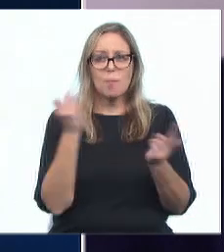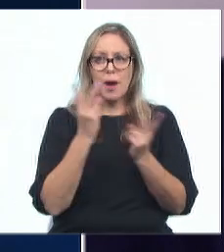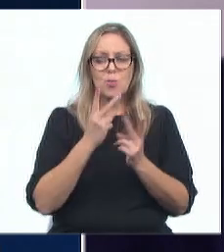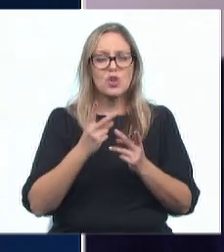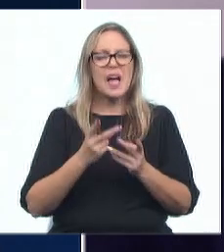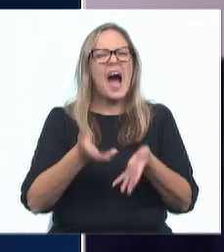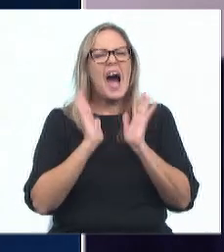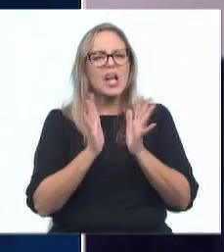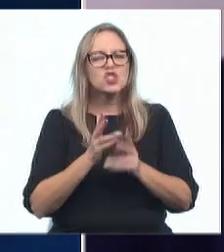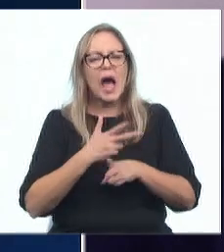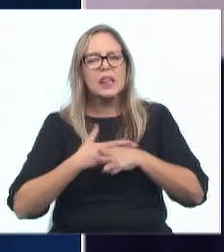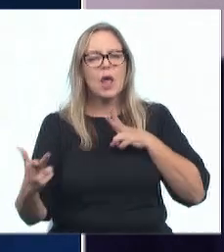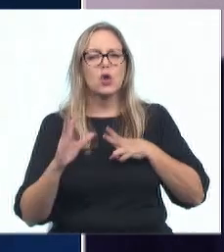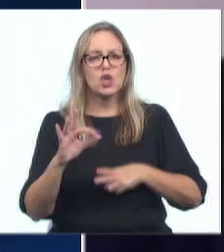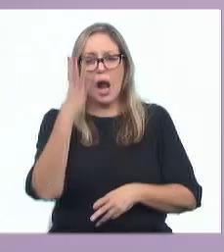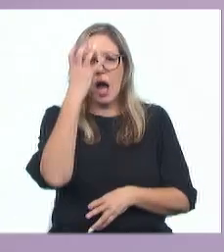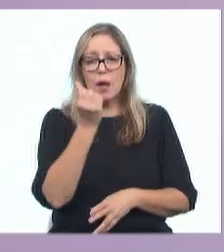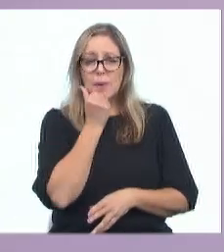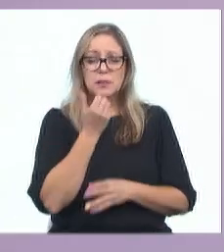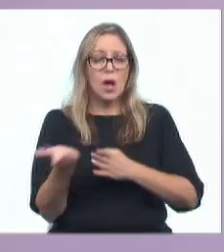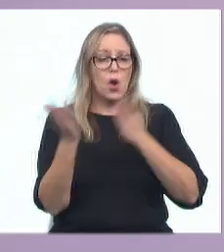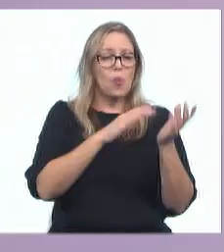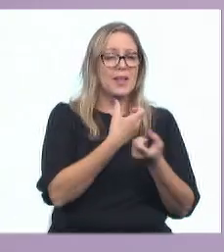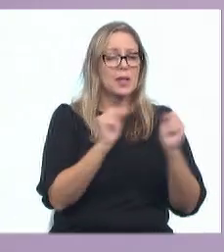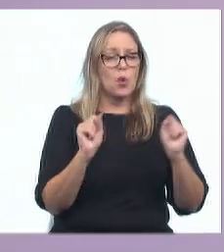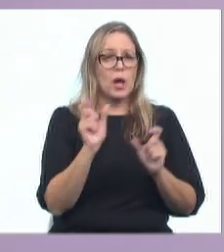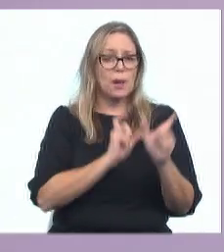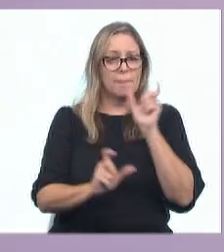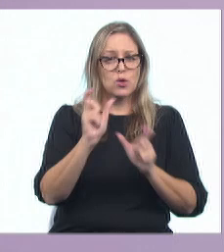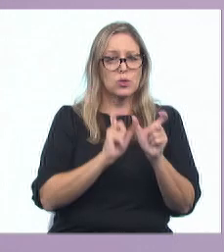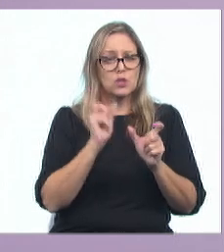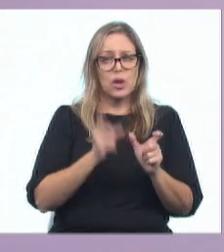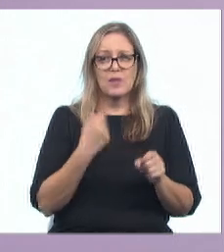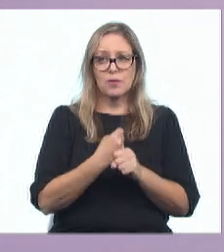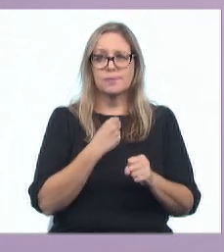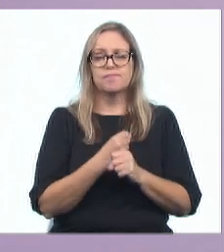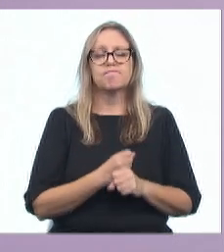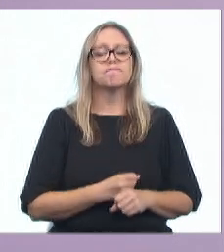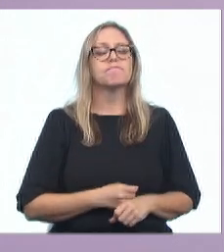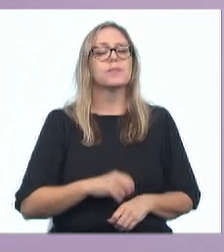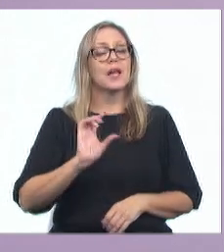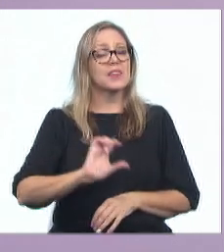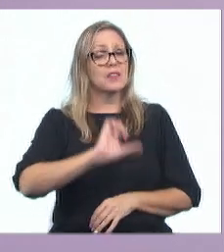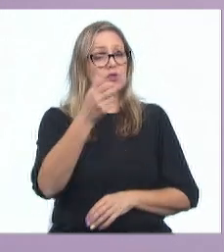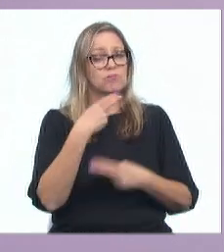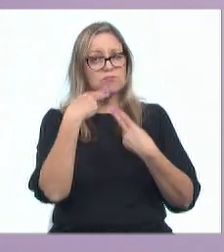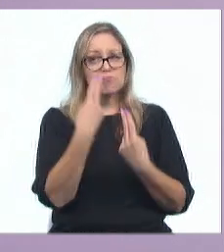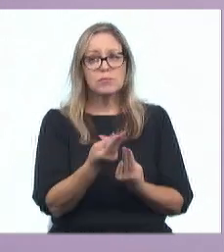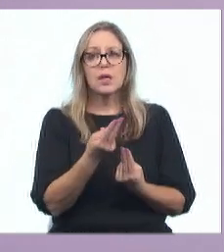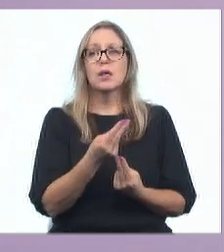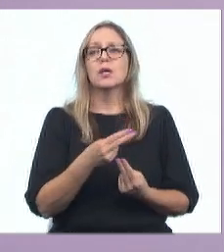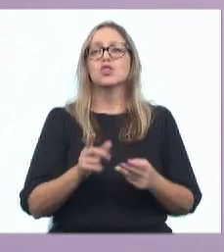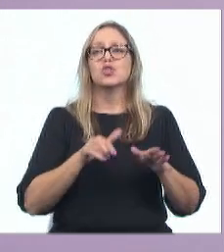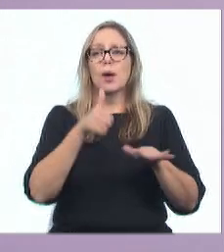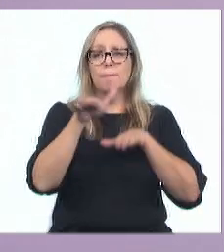לעומת דמוקרטיה מתגוננת שחייבת לפעול. So the first thing to say is that the UK government have been